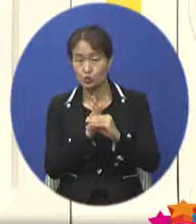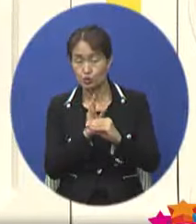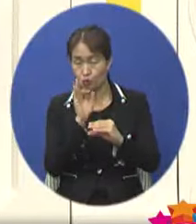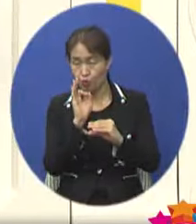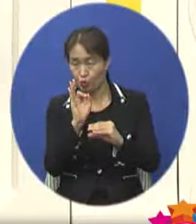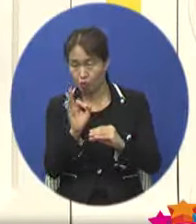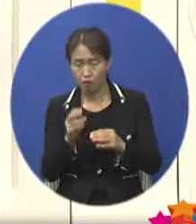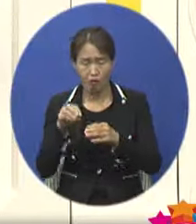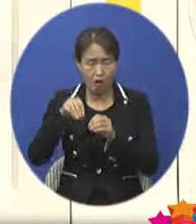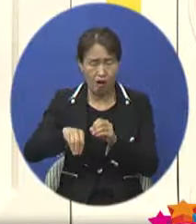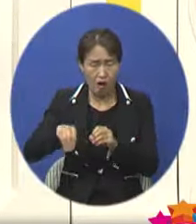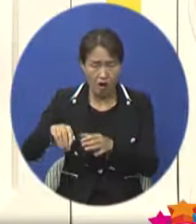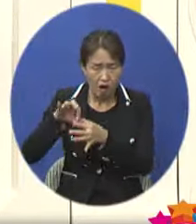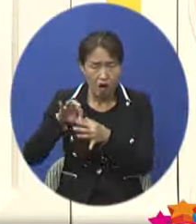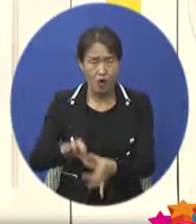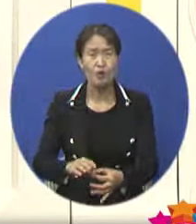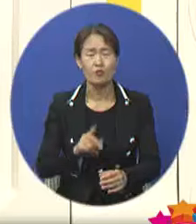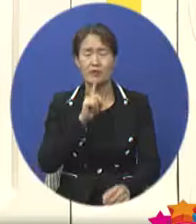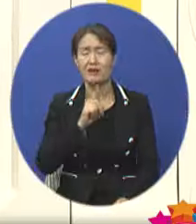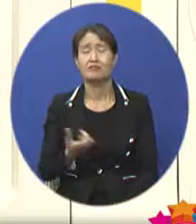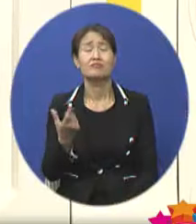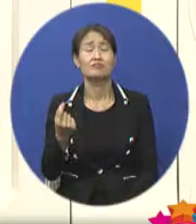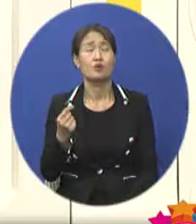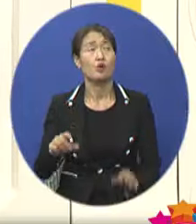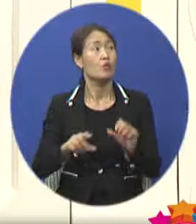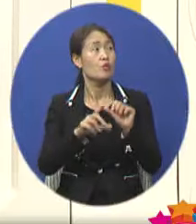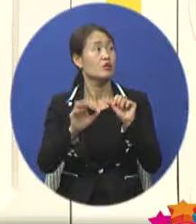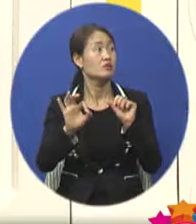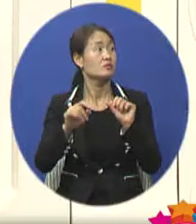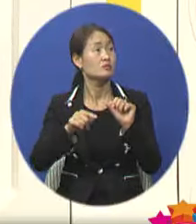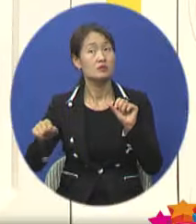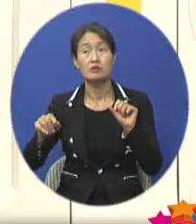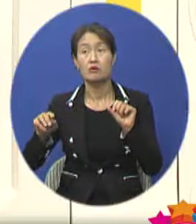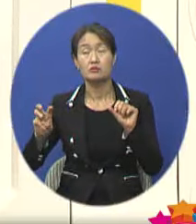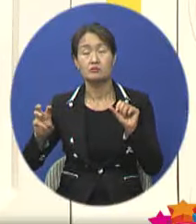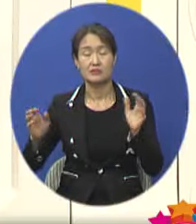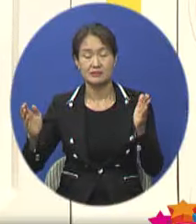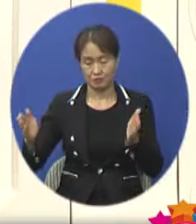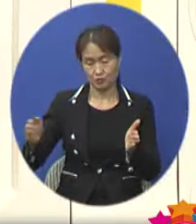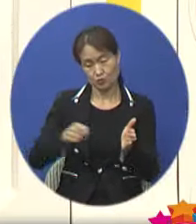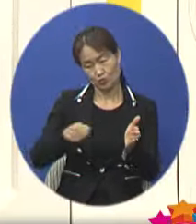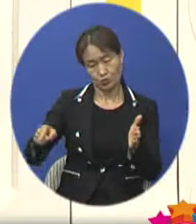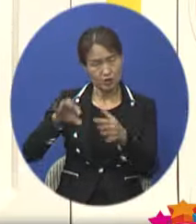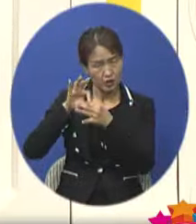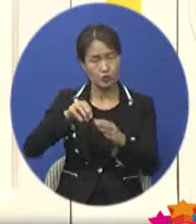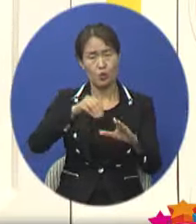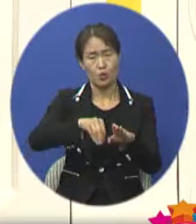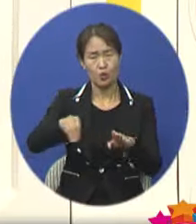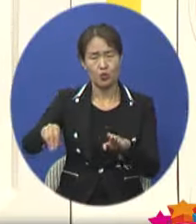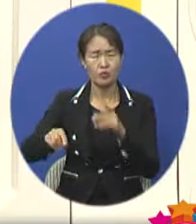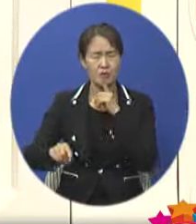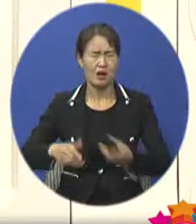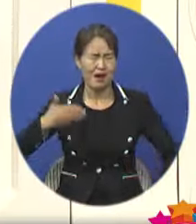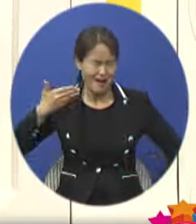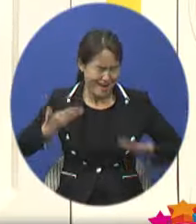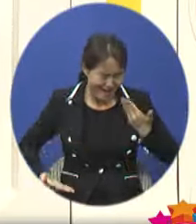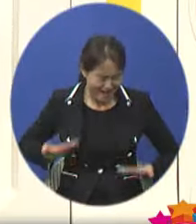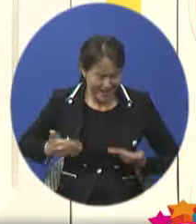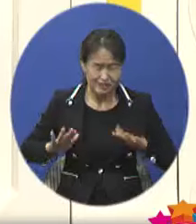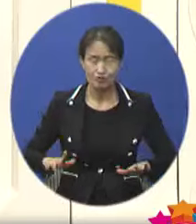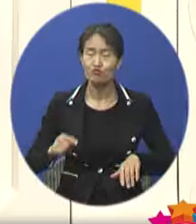예. 한참 하고 계시더라고요. 예. 예. 예. 5월 10일부터 말까지 한 승수기라 예. 그렇군요. 예, 그렇군요. 굉장히 바쁘셨다가 예. 지금